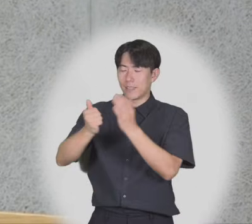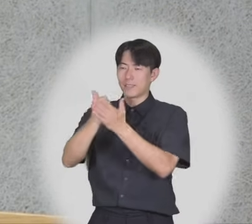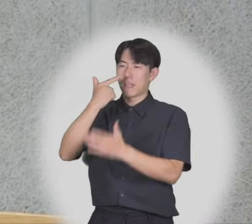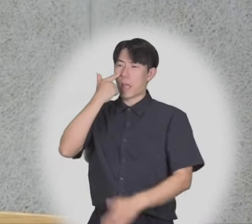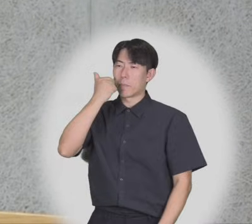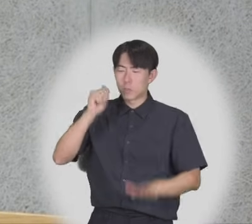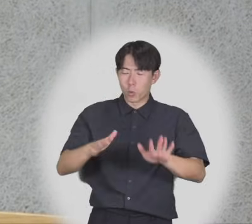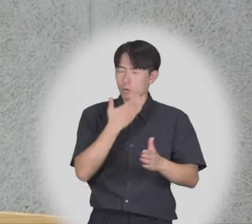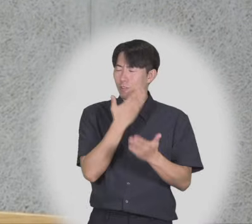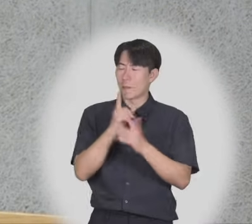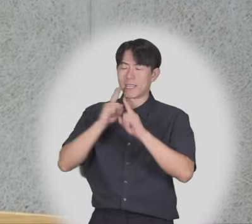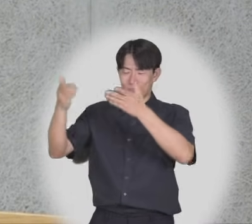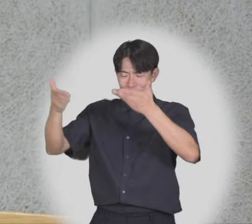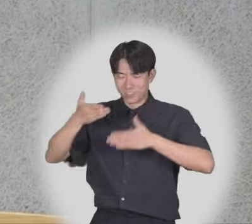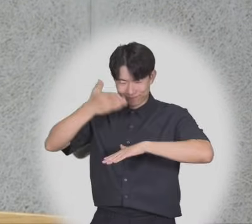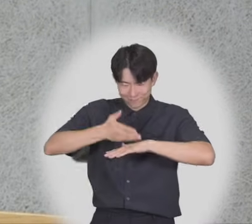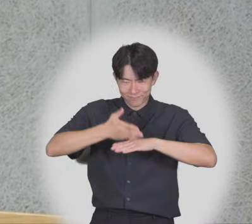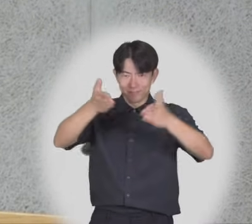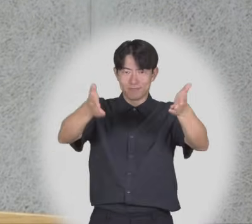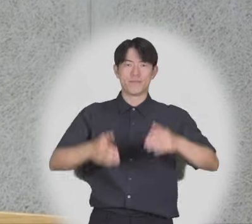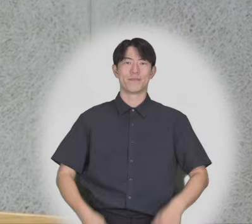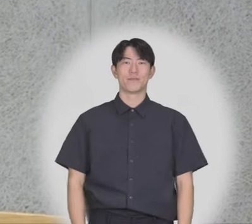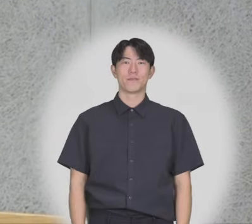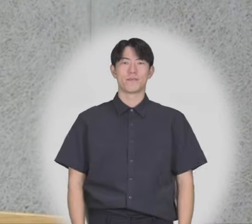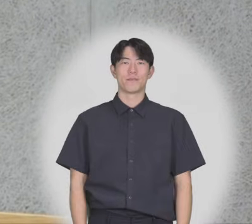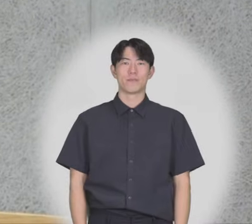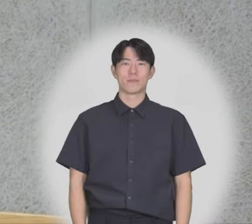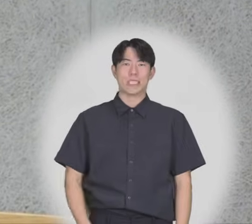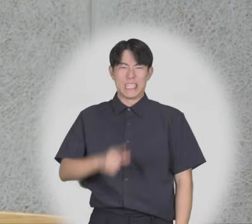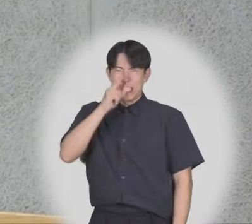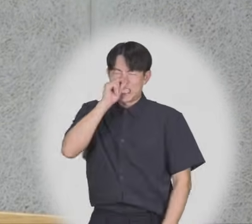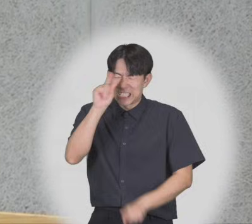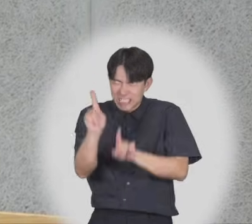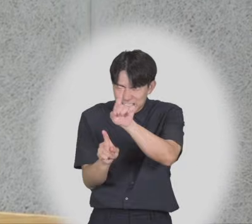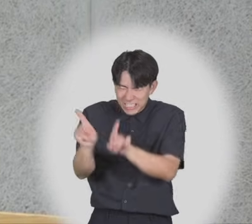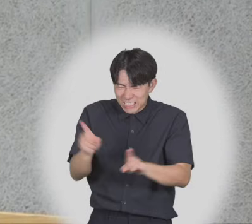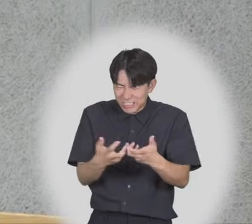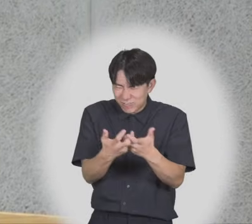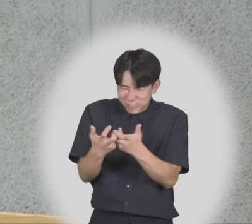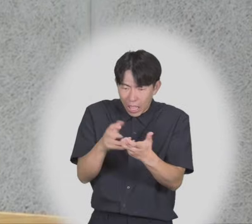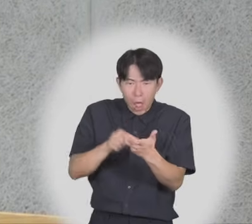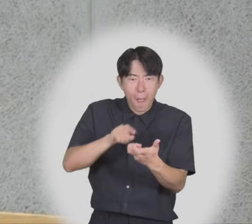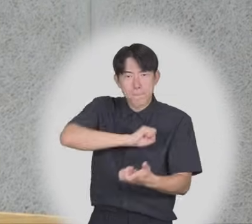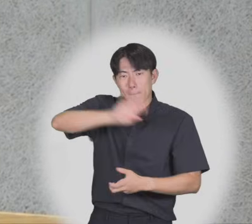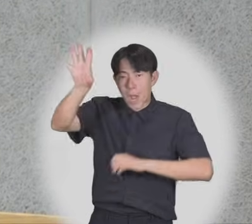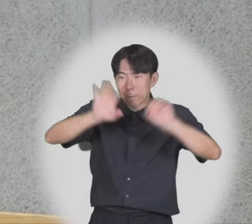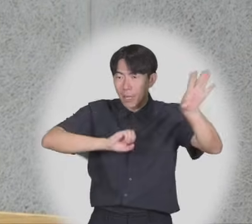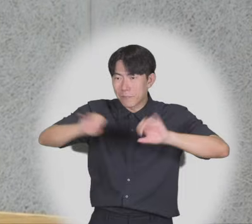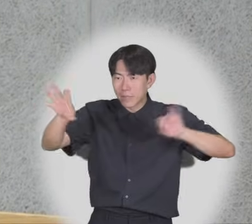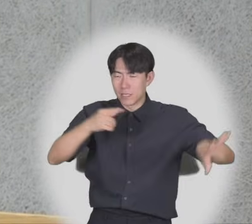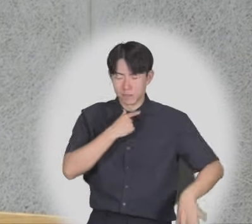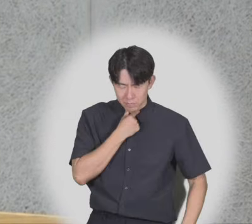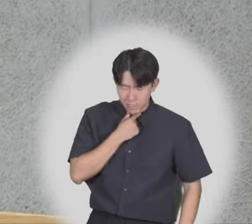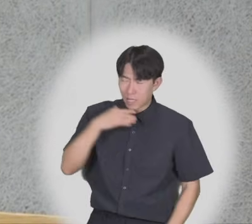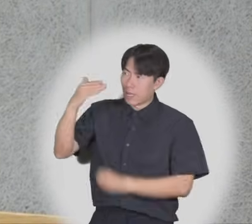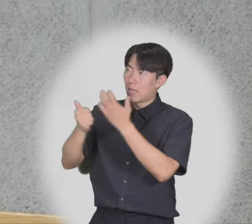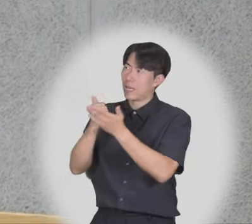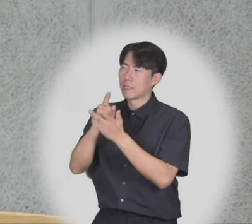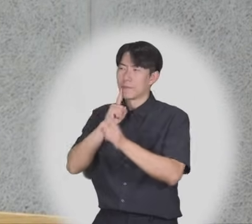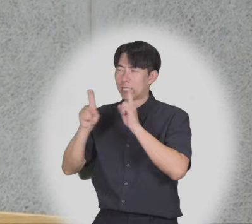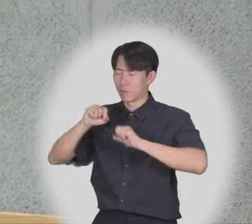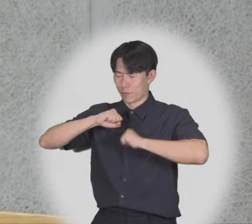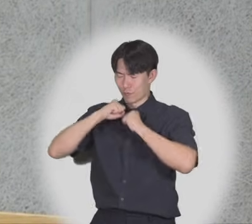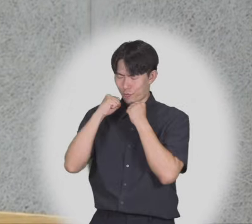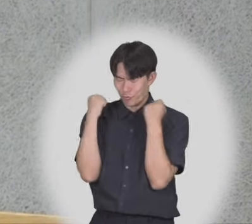주시니 감사합니다. 가시떨기 같은 것들 다 뽑아내게 하시고 하나님 말씀에 온전히 순종하여